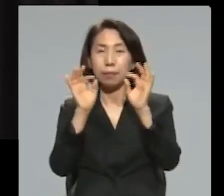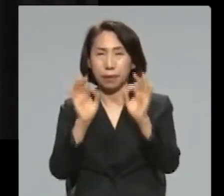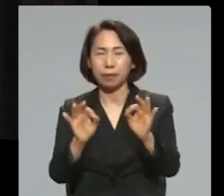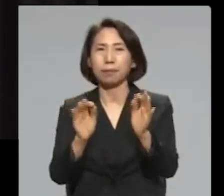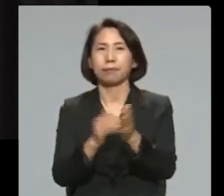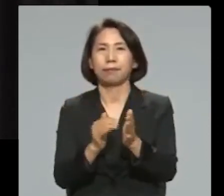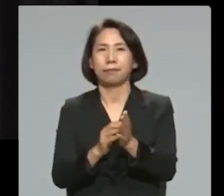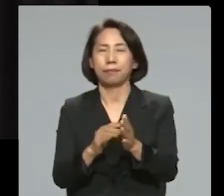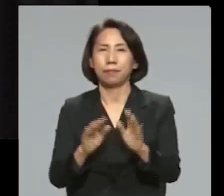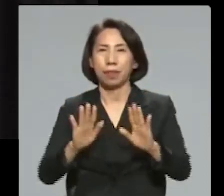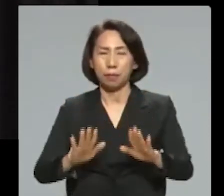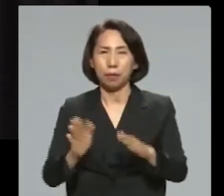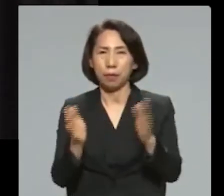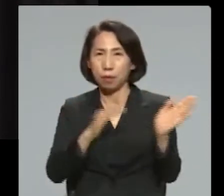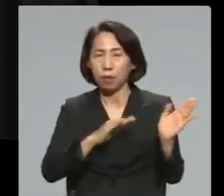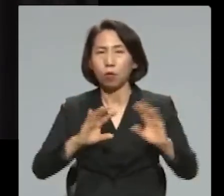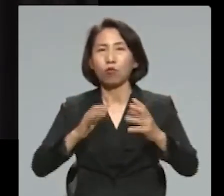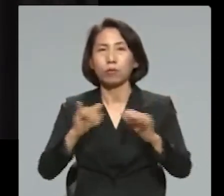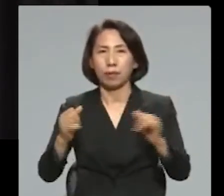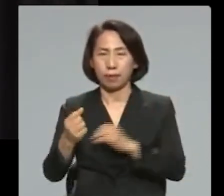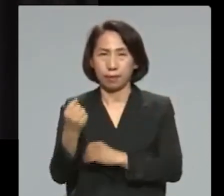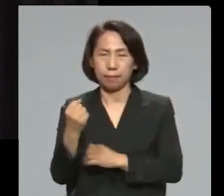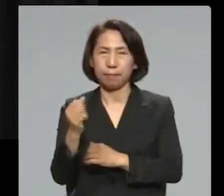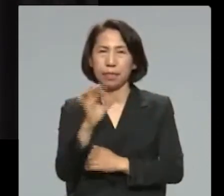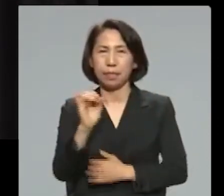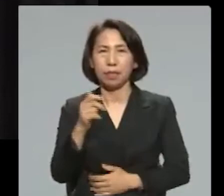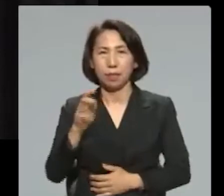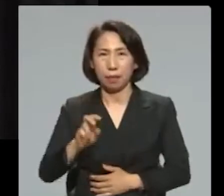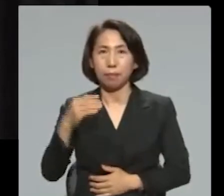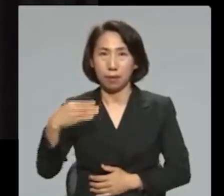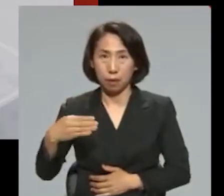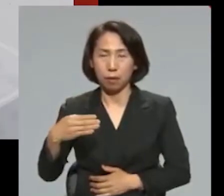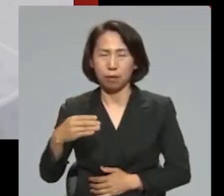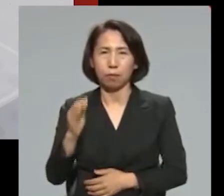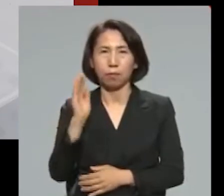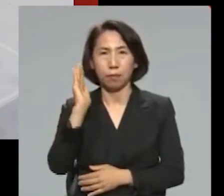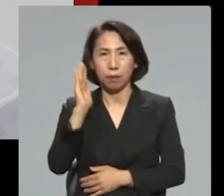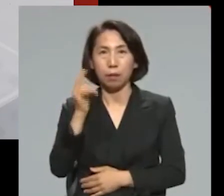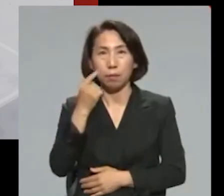이번엔 국민의힘 이남철 후보의 시작 발언을 듣겠습니다. 시작하시죠.